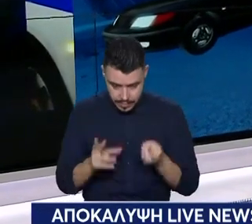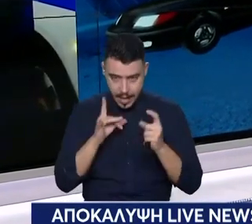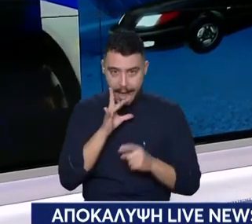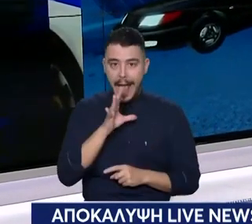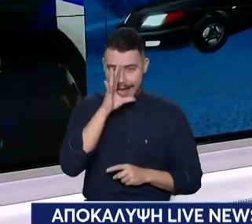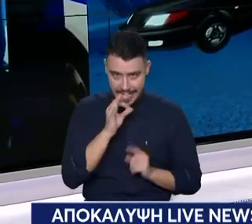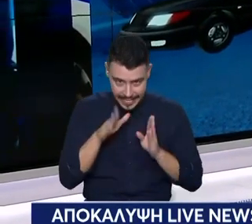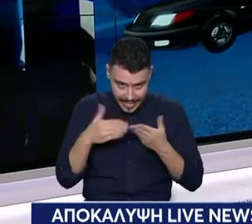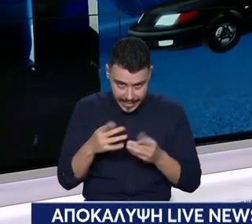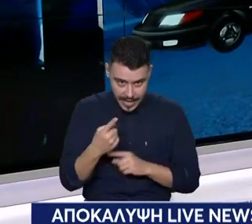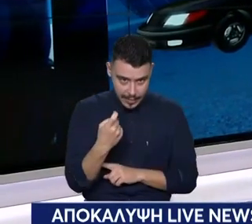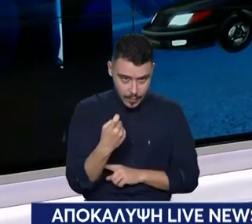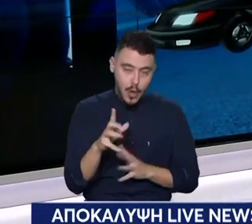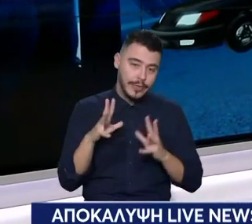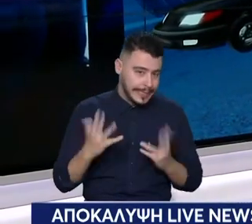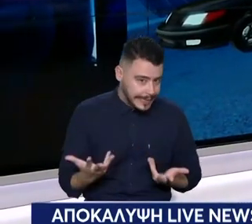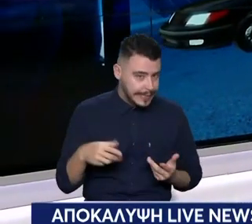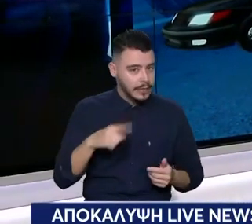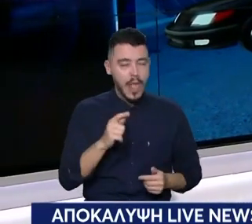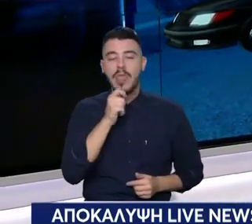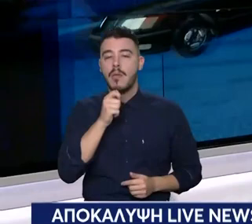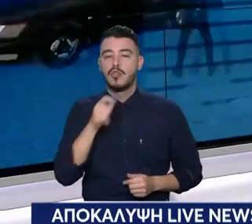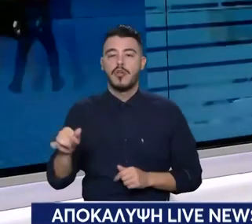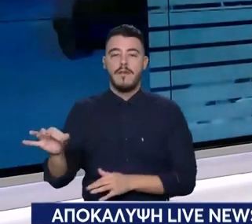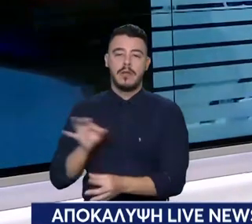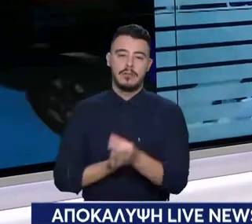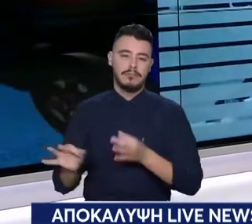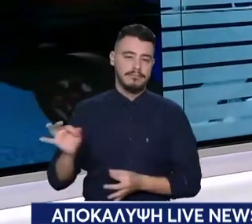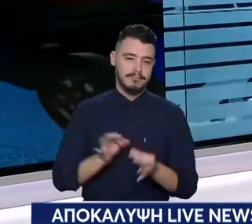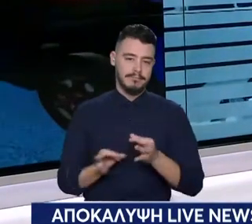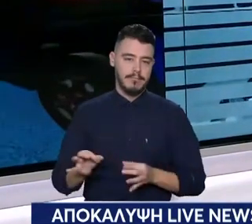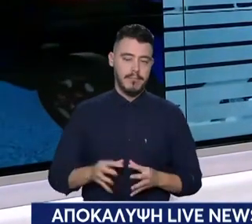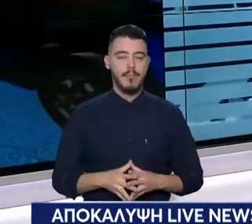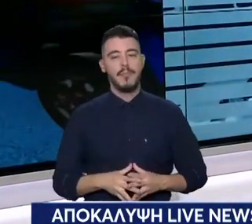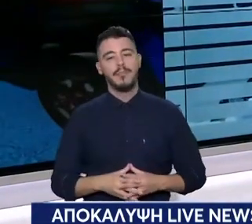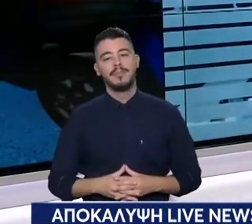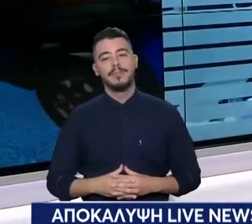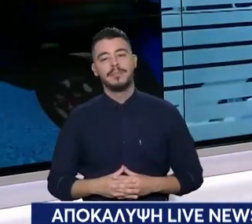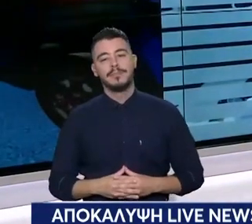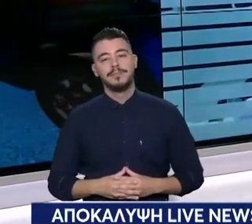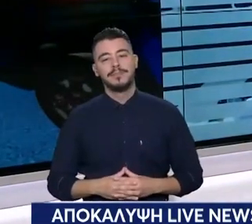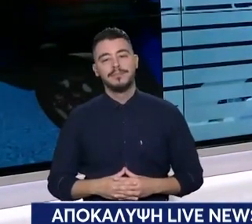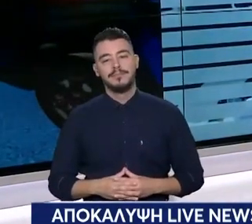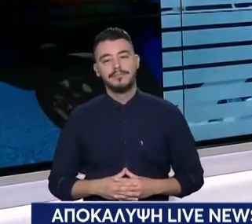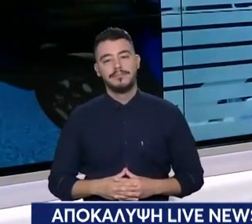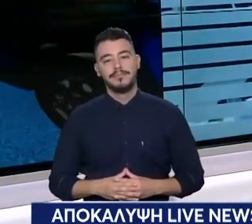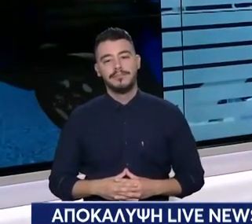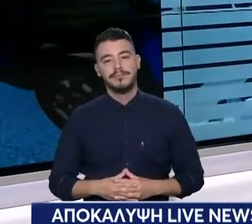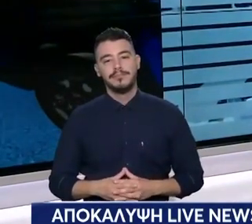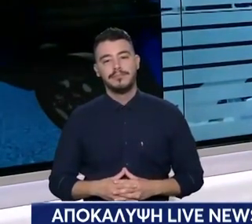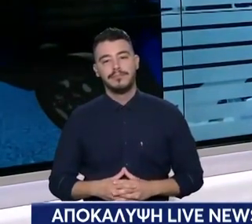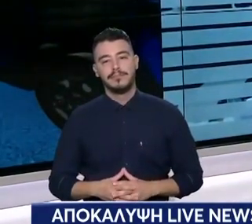τώρα έχουμε για την υπόθεση. Πάμε να βρούμε την Τζίνα Αρβανίτη να μας πει και μετά θα σας το δείξουμε κιόλας. Έλα Τζίνα, καλησπέρα. Πολύ σοβαρές και σημαντικές